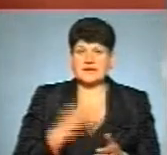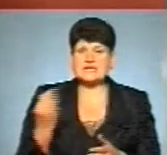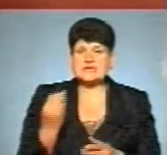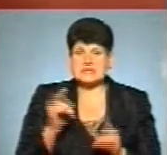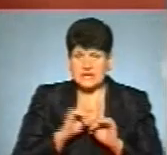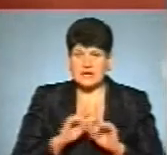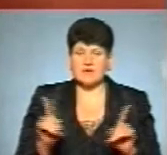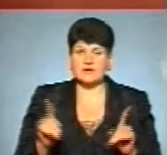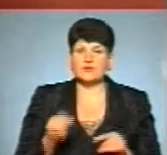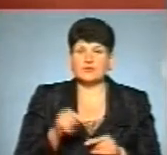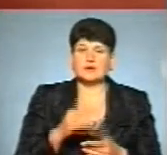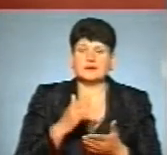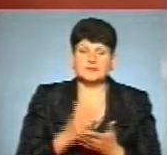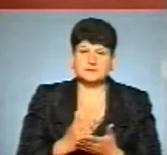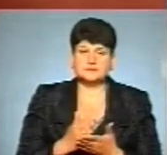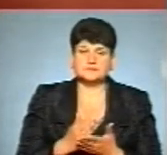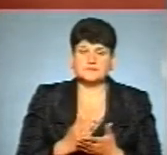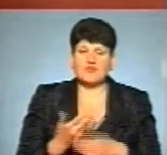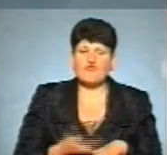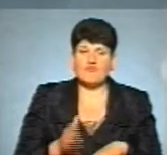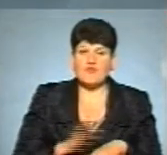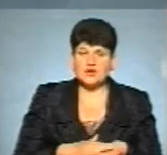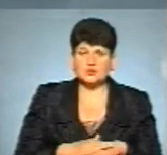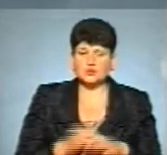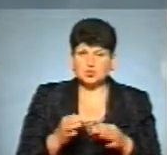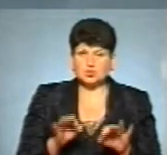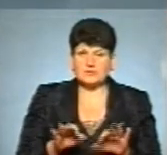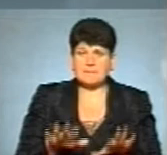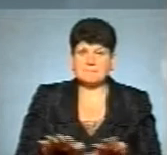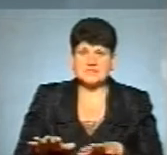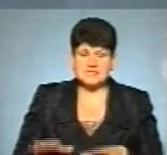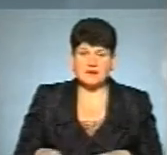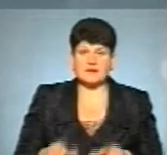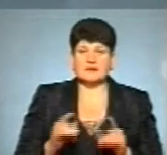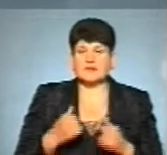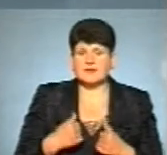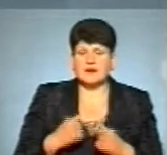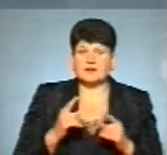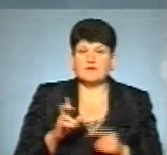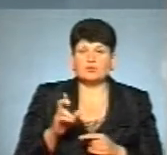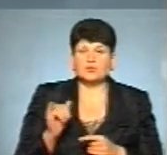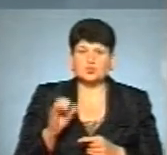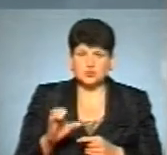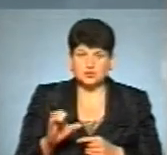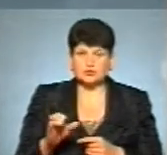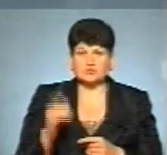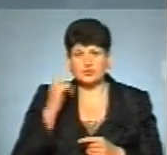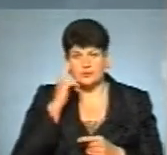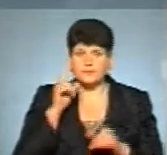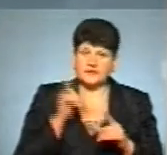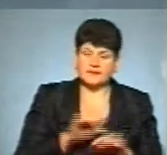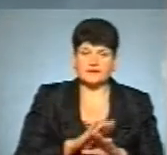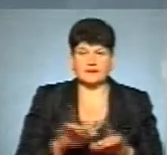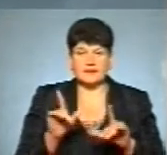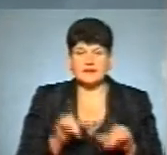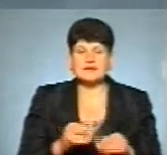цікавинок, вони знаходяться в важкодоступних місцях. Тобто я навіть власним там бусом думаю, чи їхати, чи не їхати, і скільки